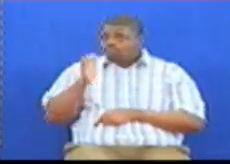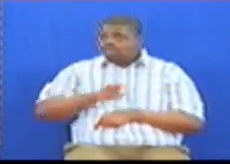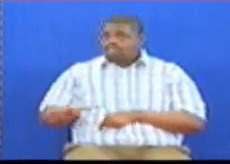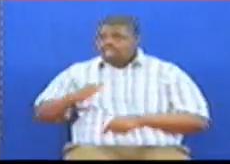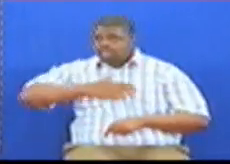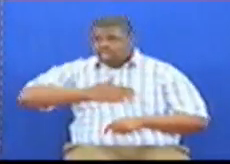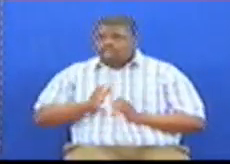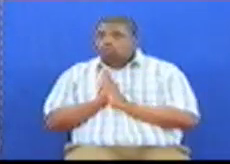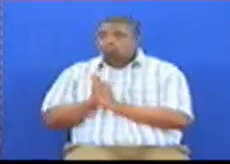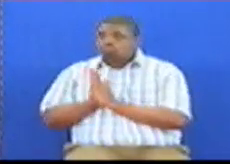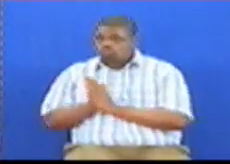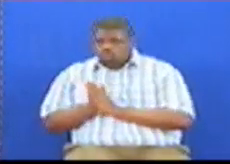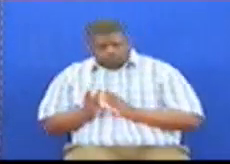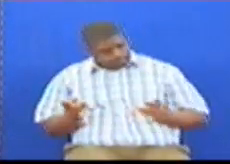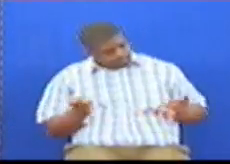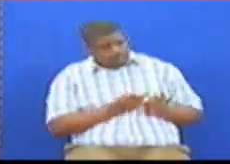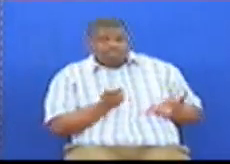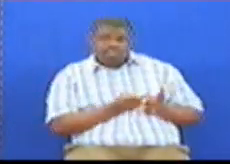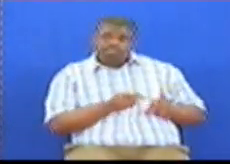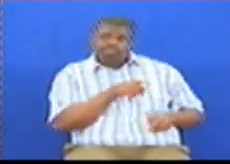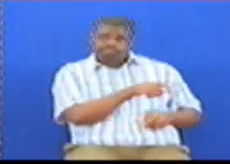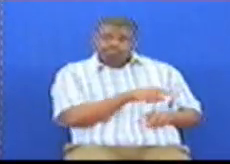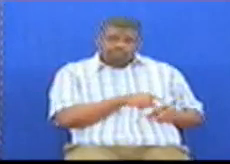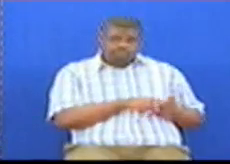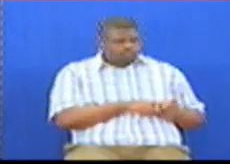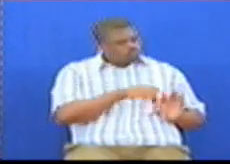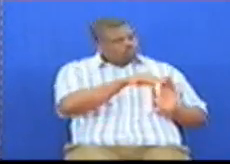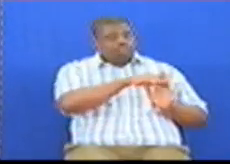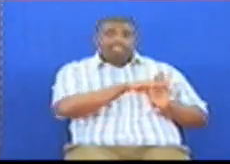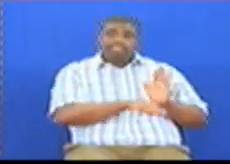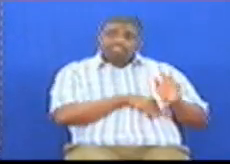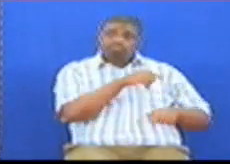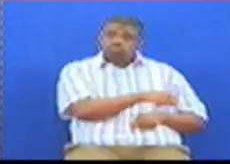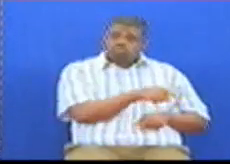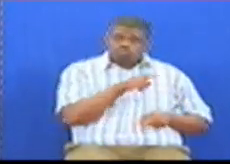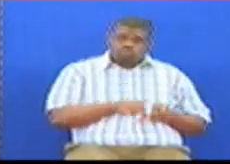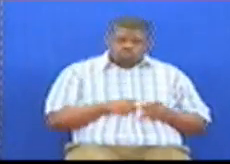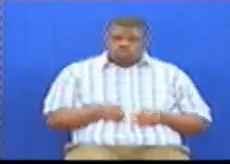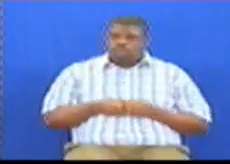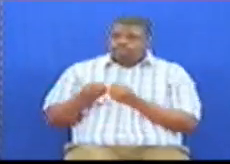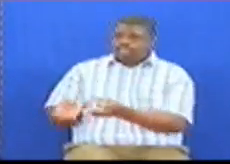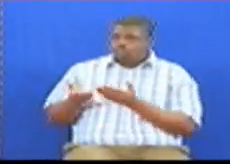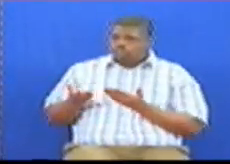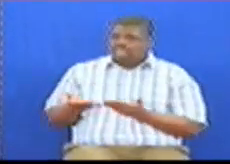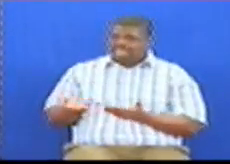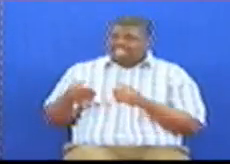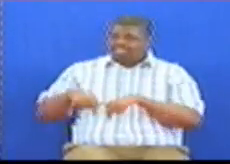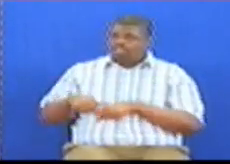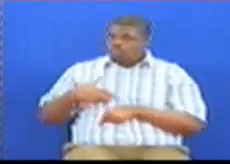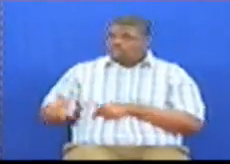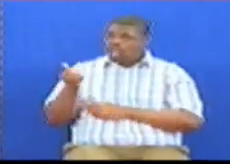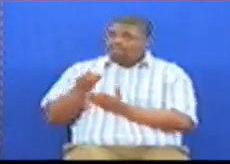na shukuru. Lakini sio hilo tu. Niombe sasa utaratibu huu wa certificate ambao unapelekwa sasa kwenye wizara ya